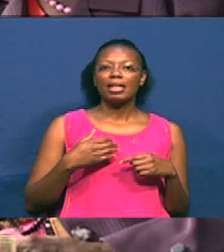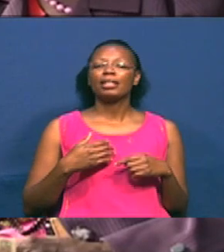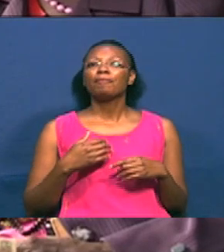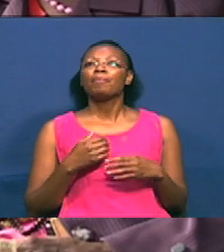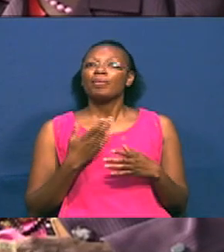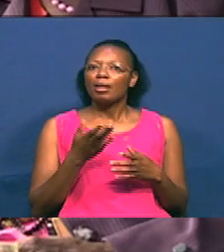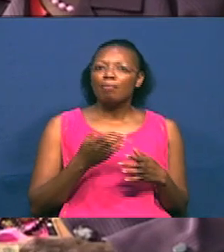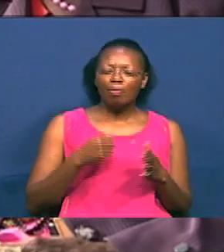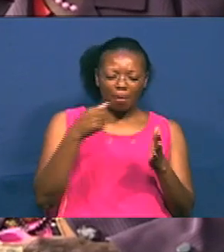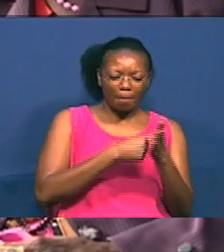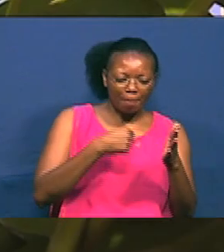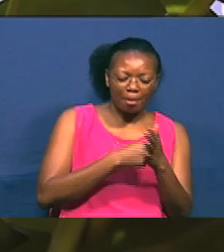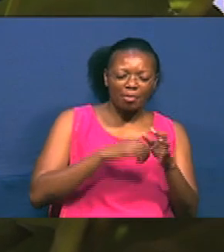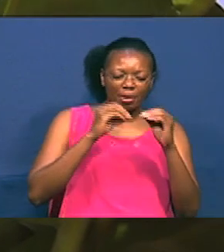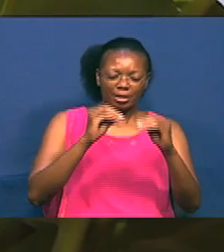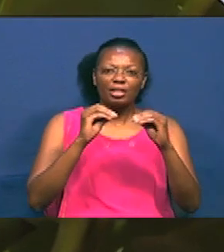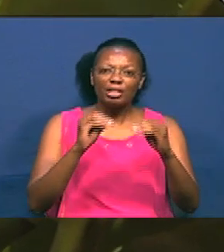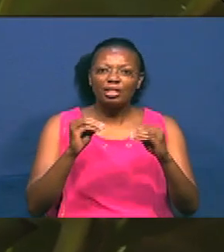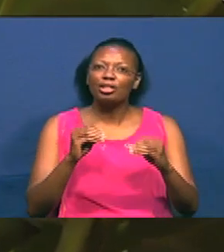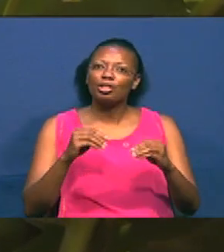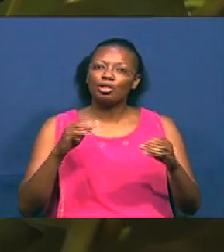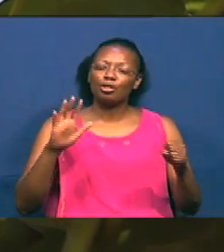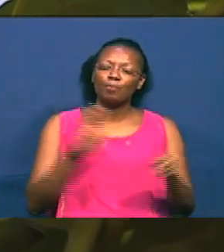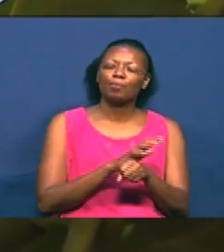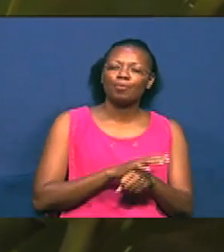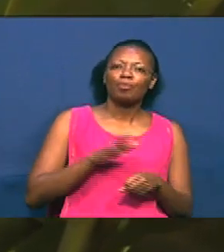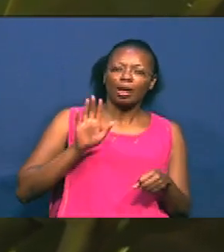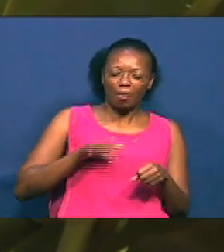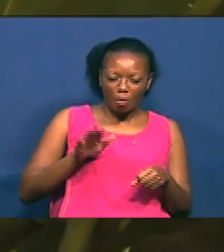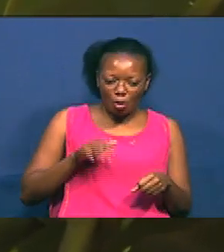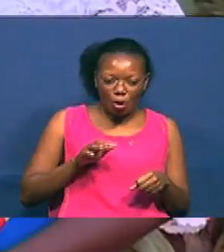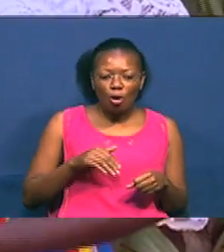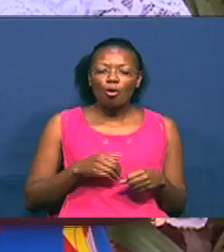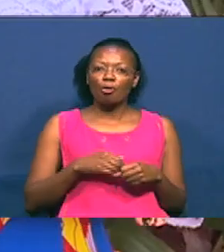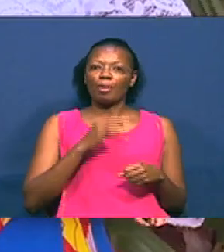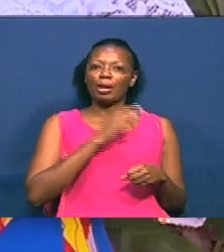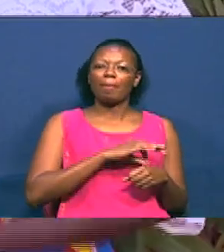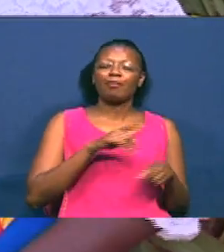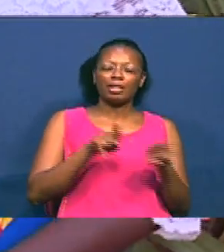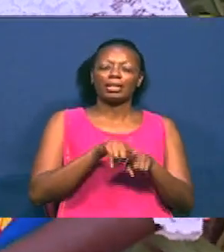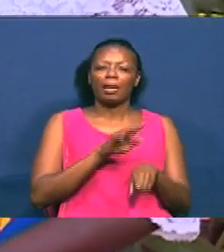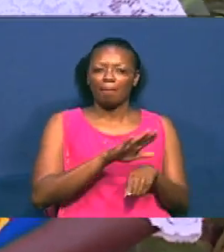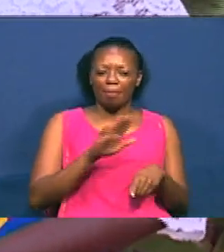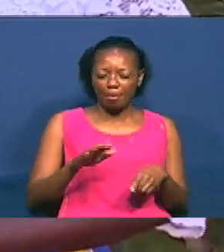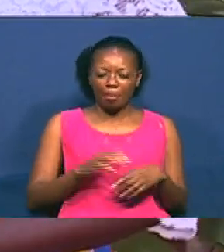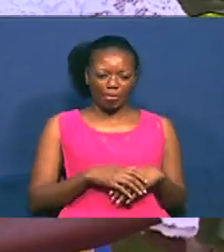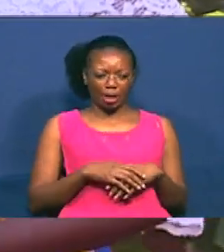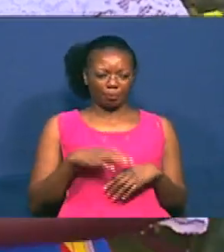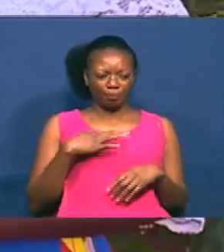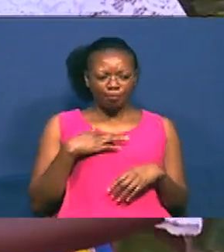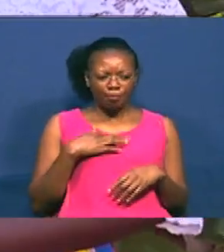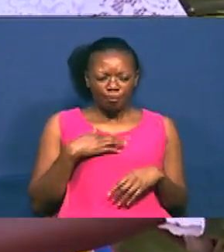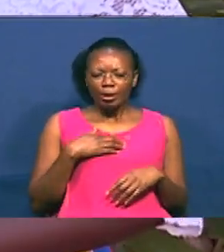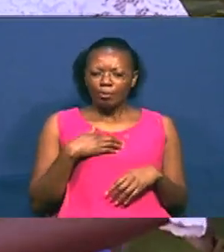kina mama na vijana wengi iwezekanavyo kadri na uwezo wake. Mimi nilipotoka JKUAT, Jomo Kenyatta